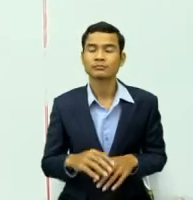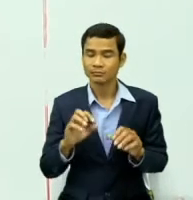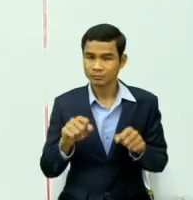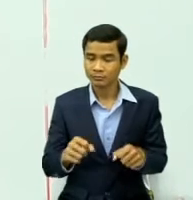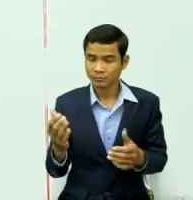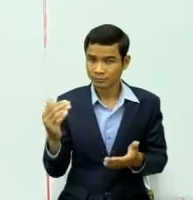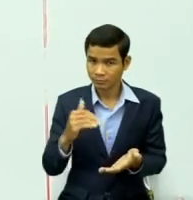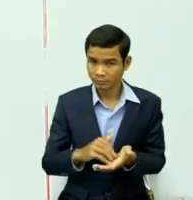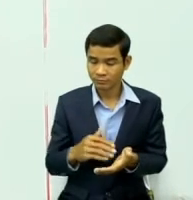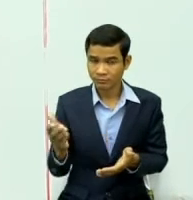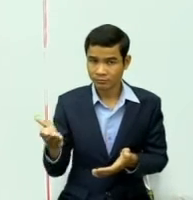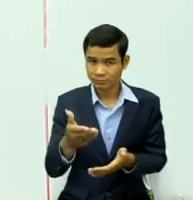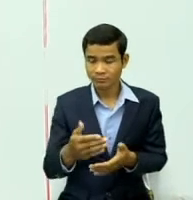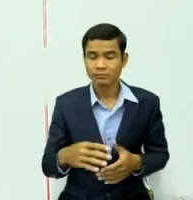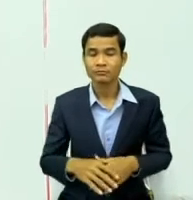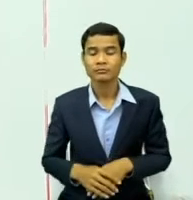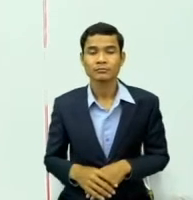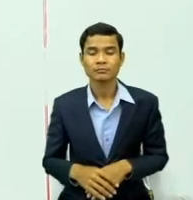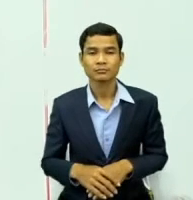Chà, sao mà đong tiếp con?